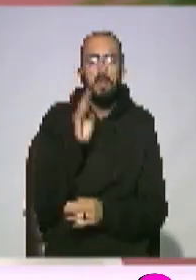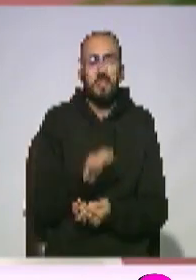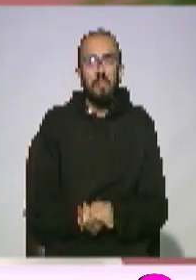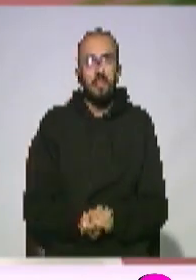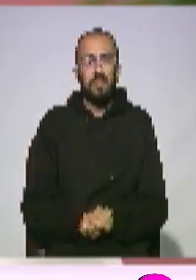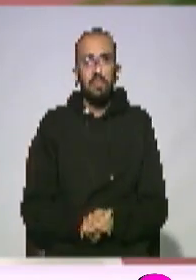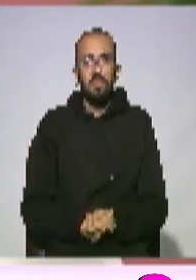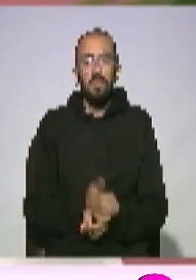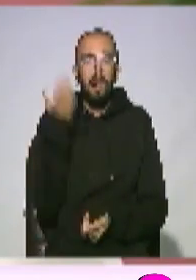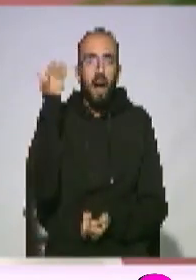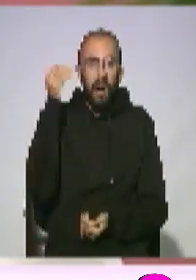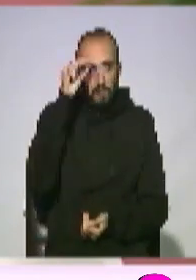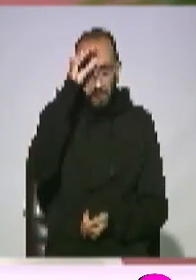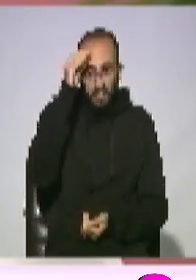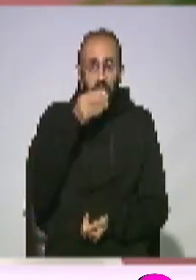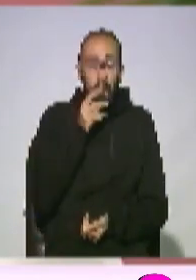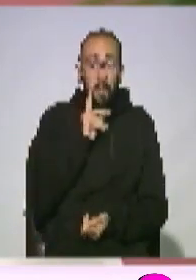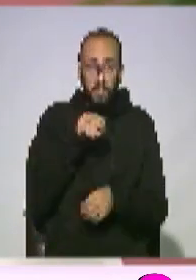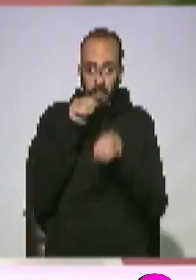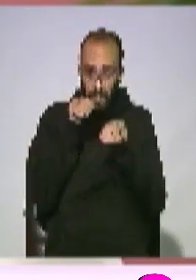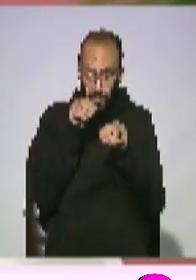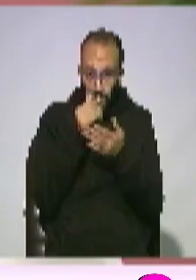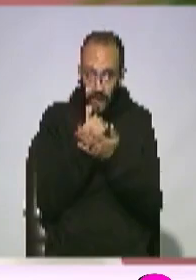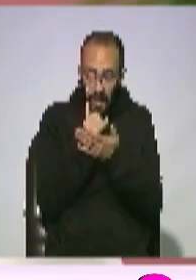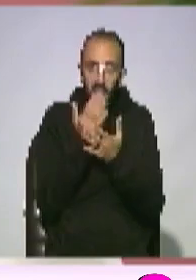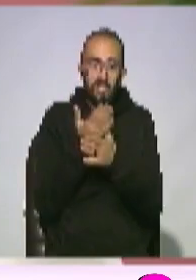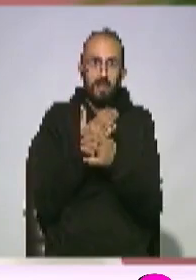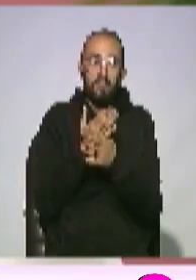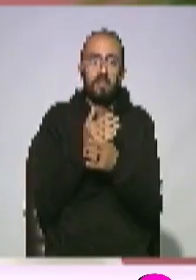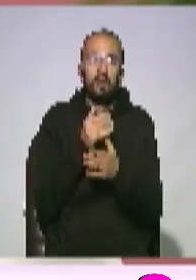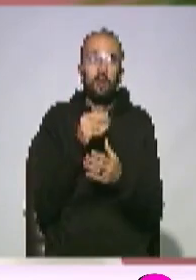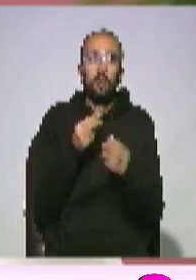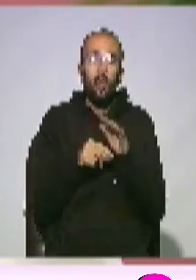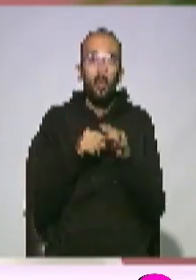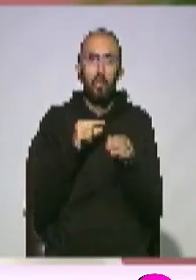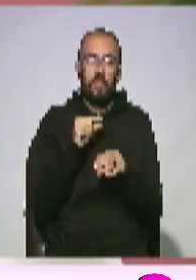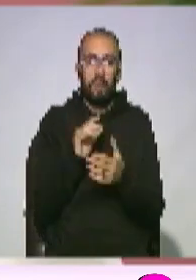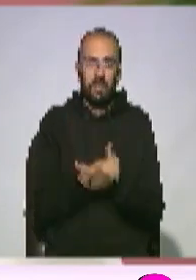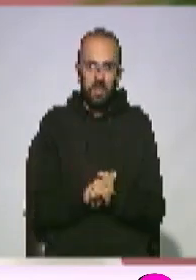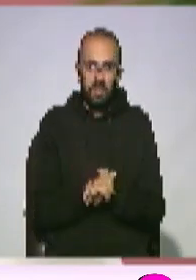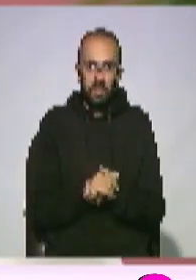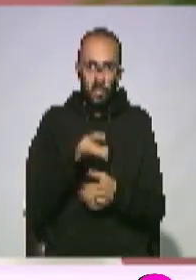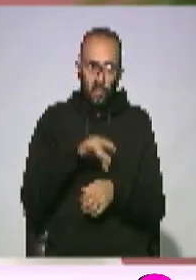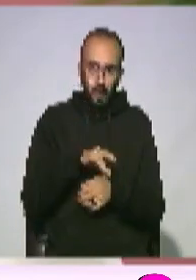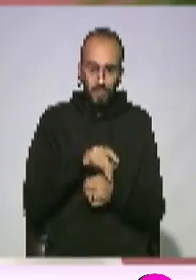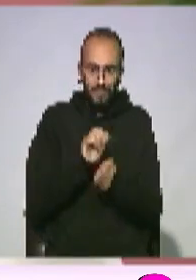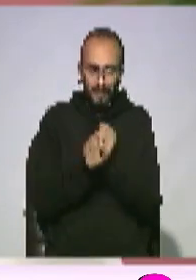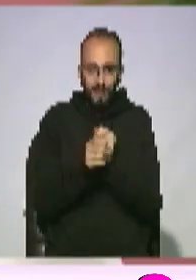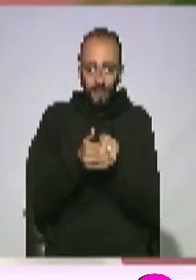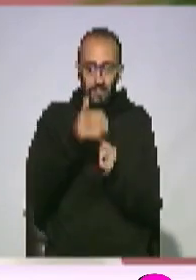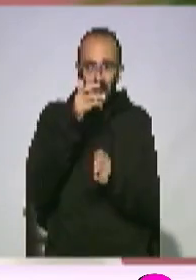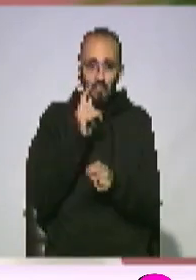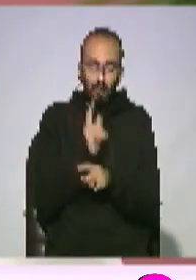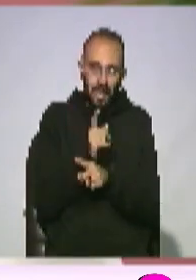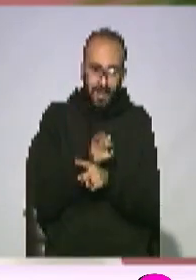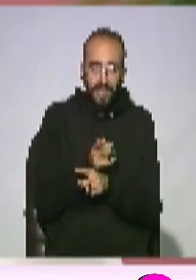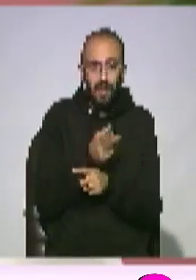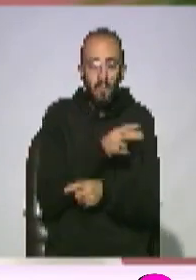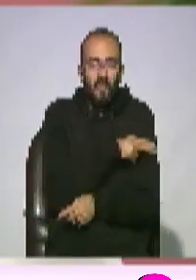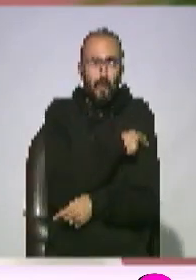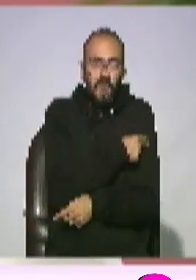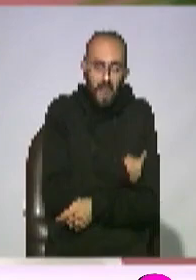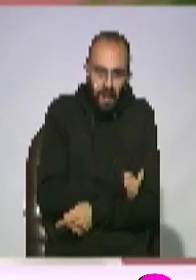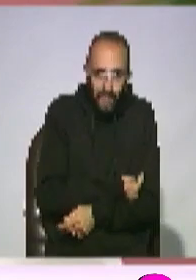حضرتك زمان كنا بنقول لابننا ذاكر عشان تبقى دكتور ولا مهندس ولا حتى مدرس نافع لمجتمعك، مربي أجيال أو ممرضة